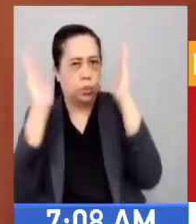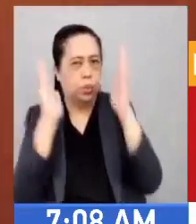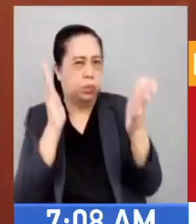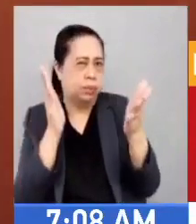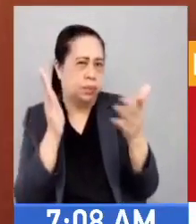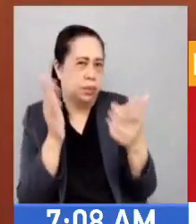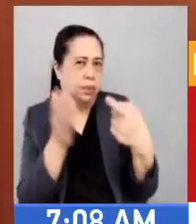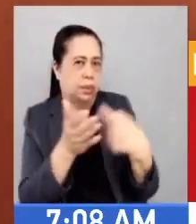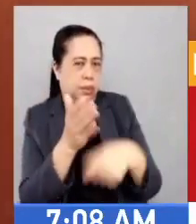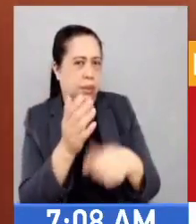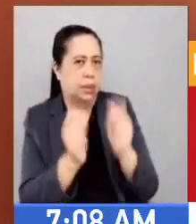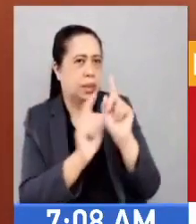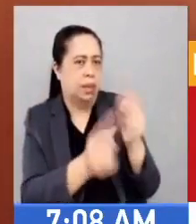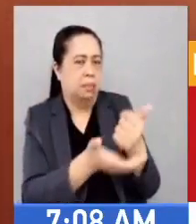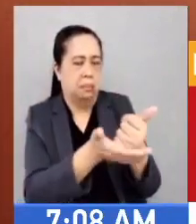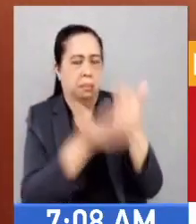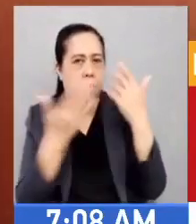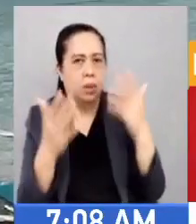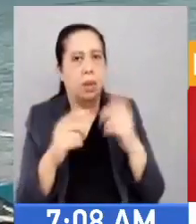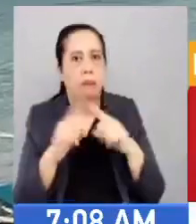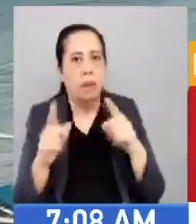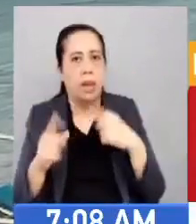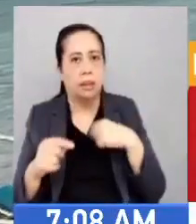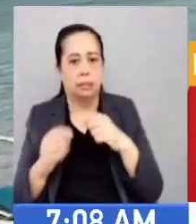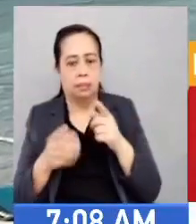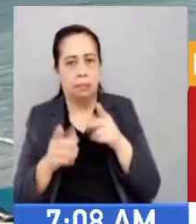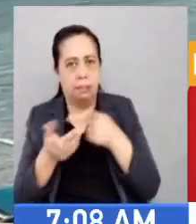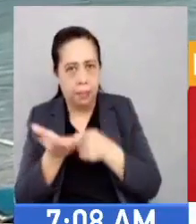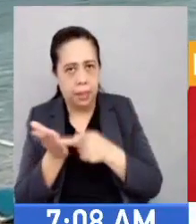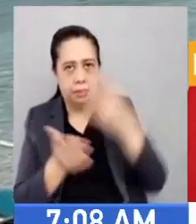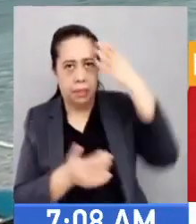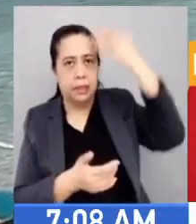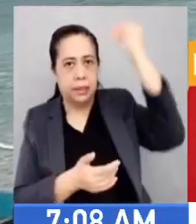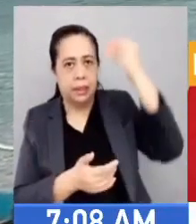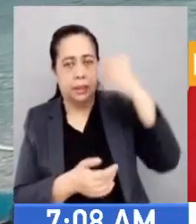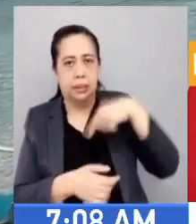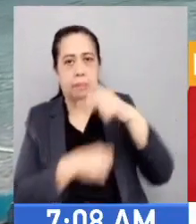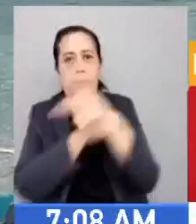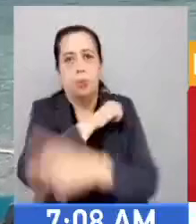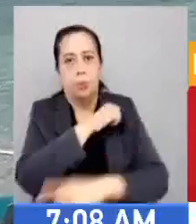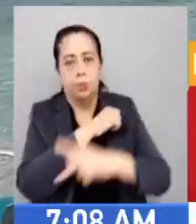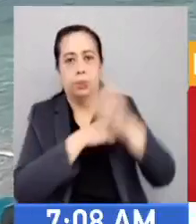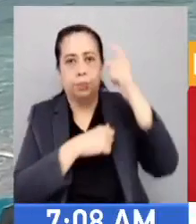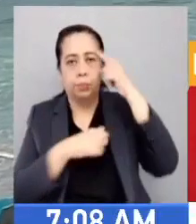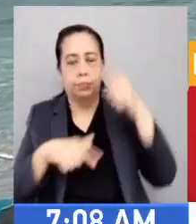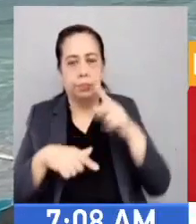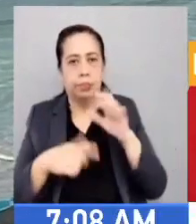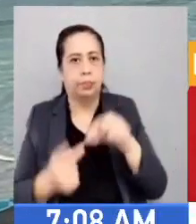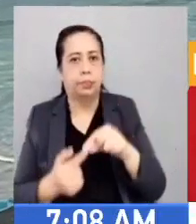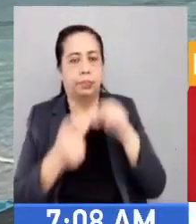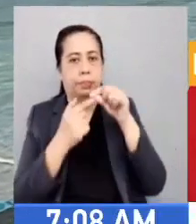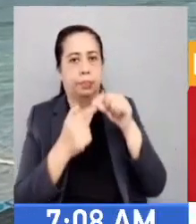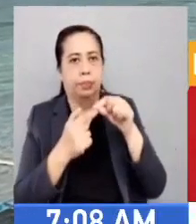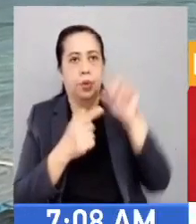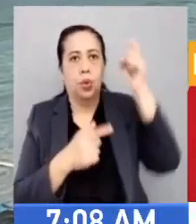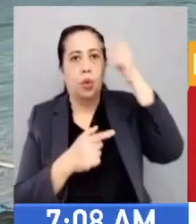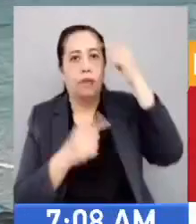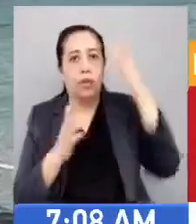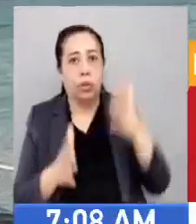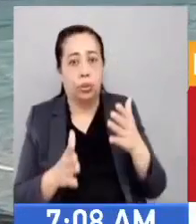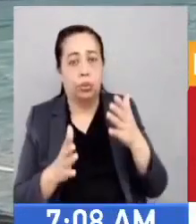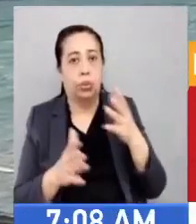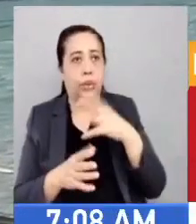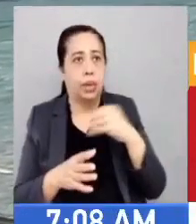Pero part po ng Basilan, yung provincial government namin dito, lalong-lalo na sa governor po namin at saka sa